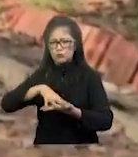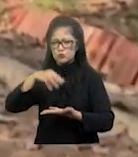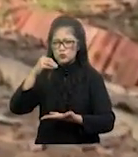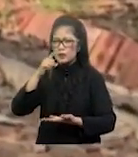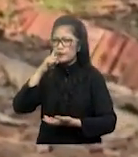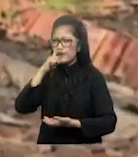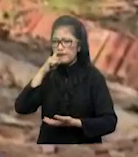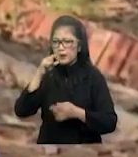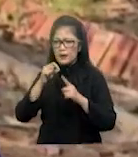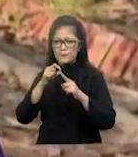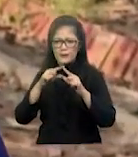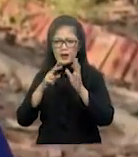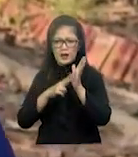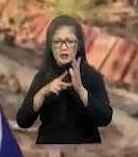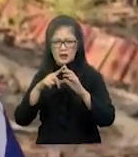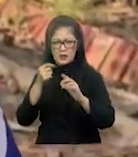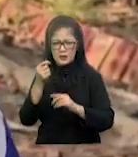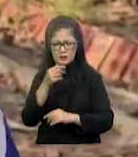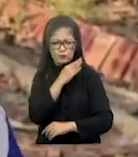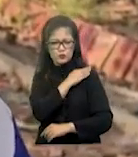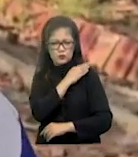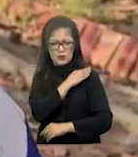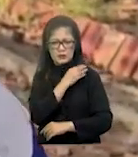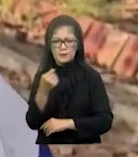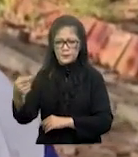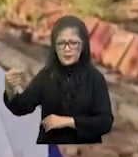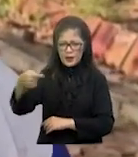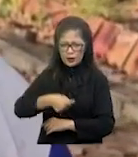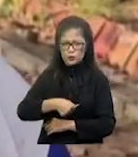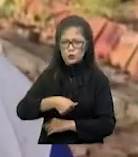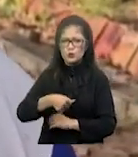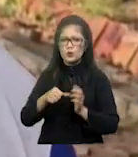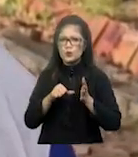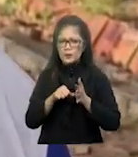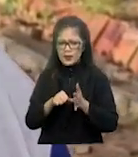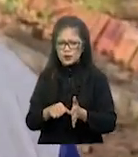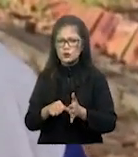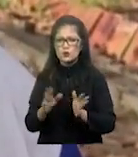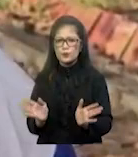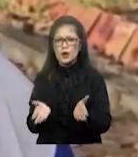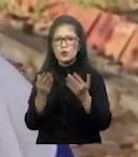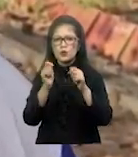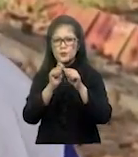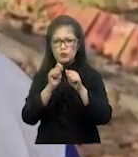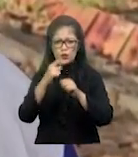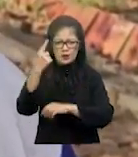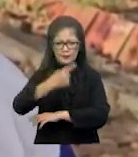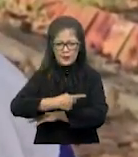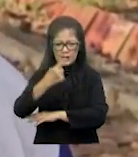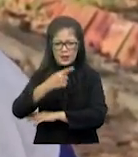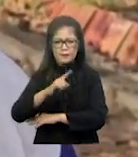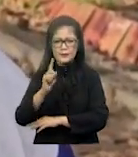Pak Damar, Kabupaten ngasih istilahnya buat pembikinan ini. Pertamanya tetap